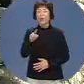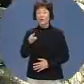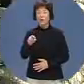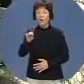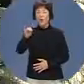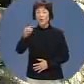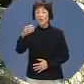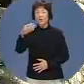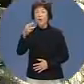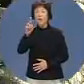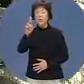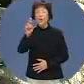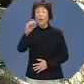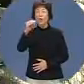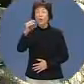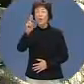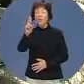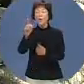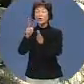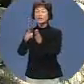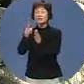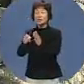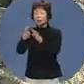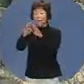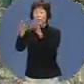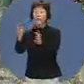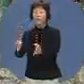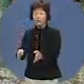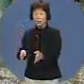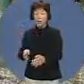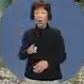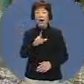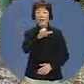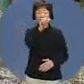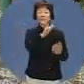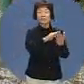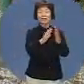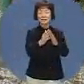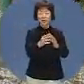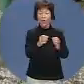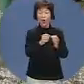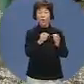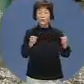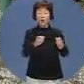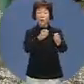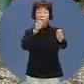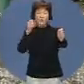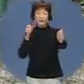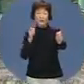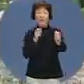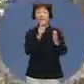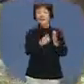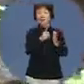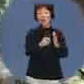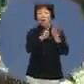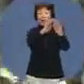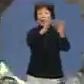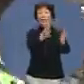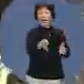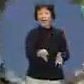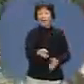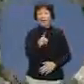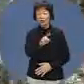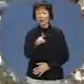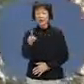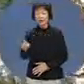像はね、上町の長久寺というところにあるお像とともに一番古い立派